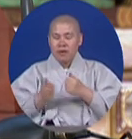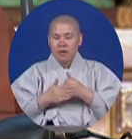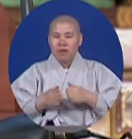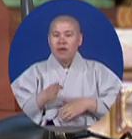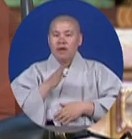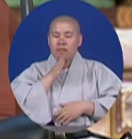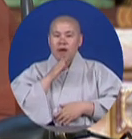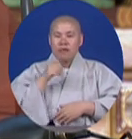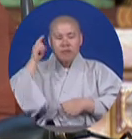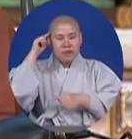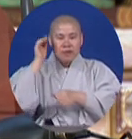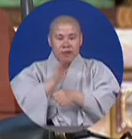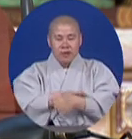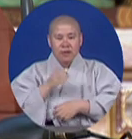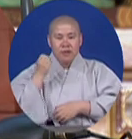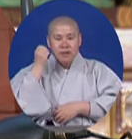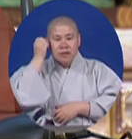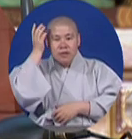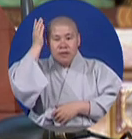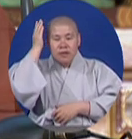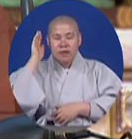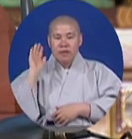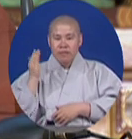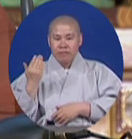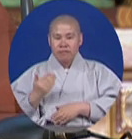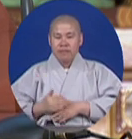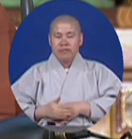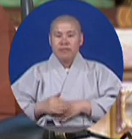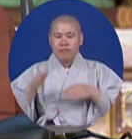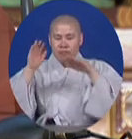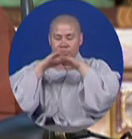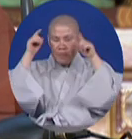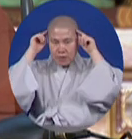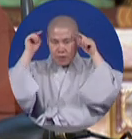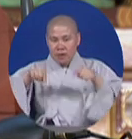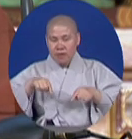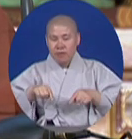지혜를 잃어버렸다. 이걸 무명이라고 그래요.